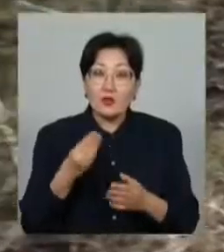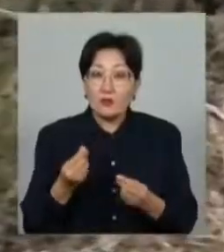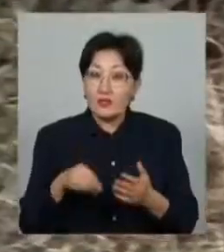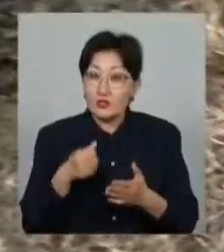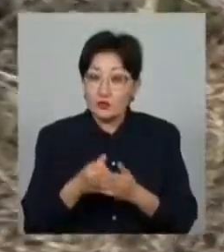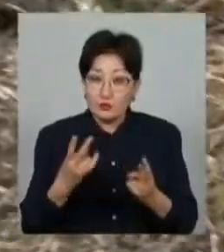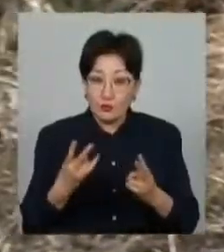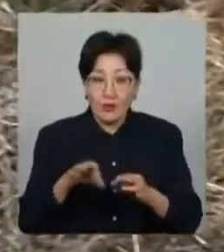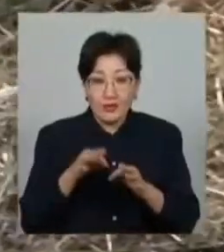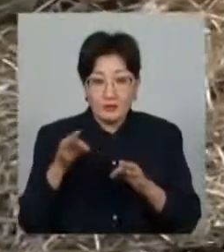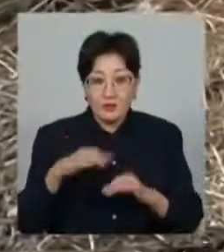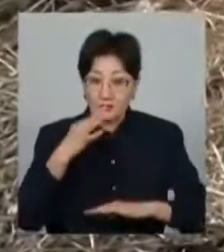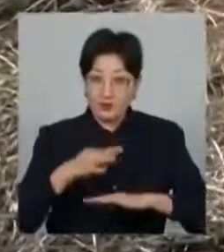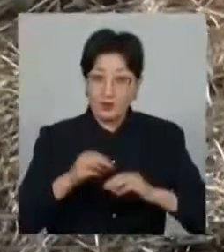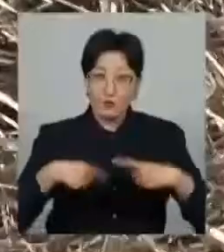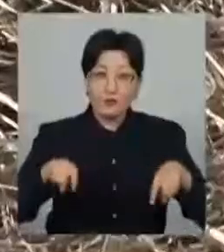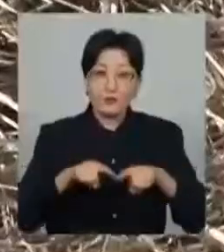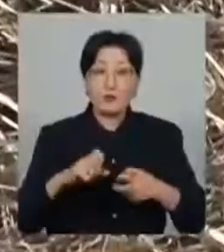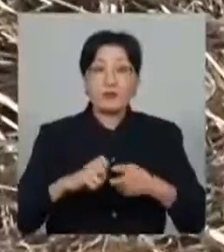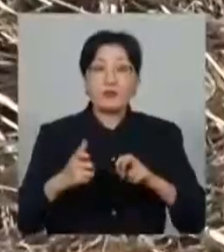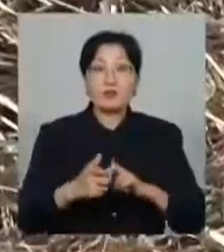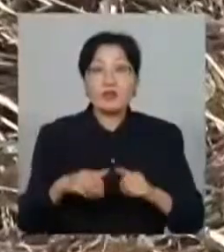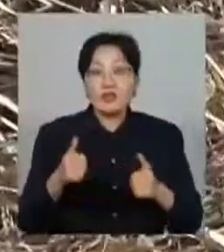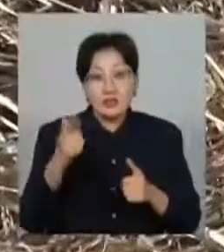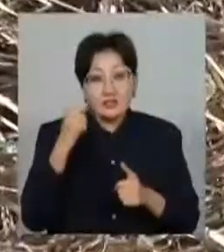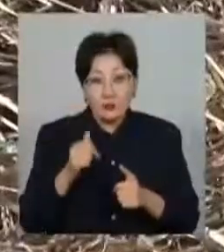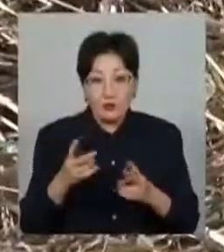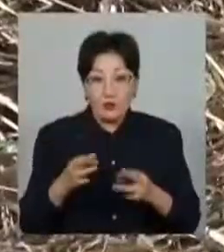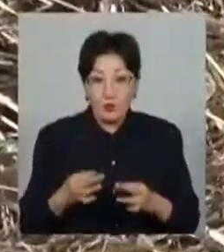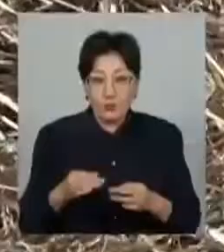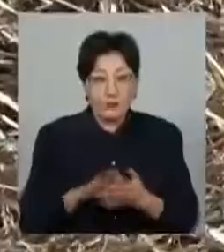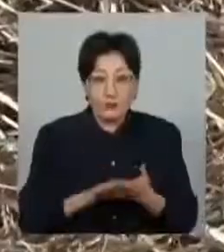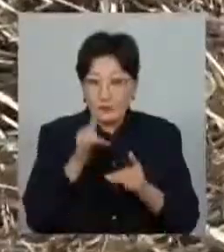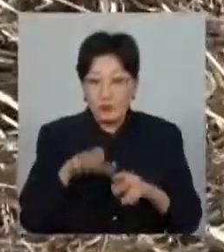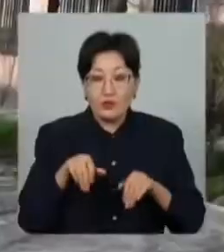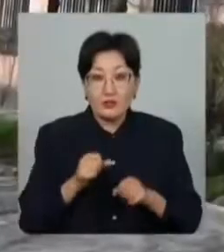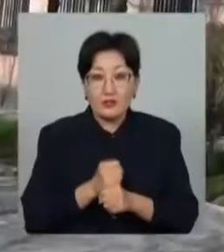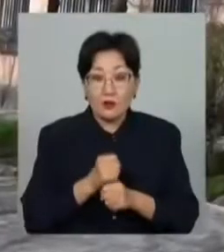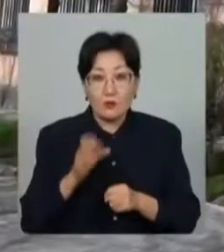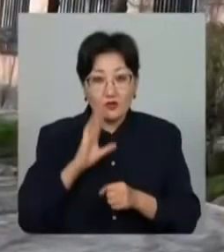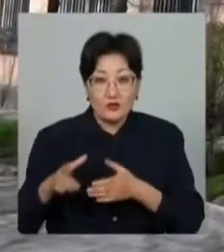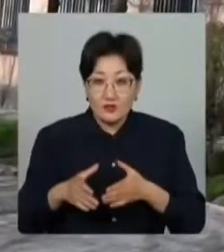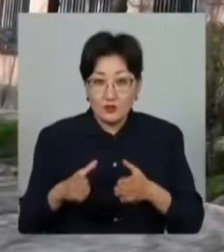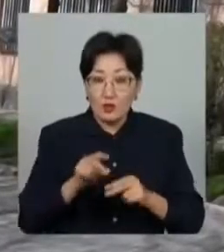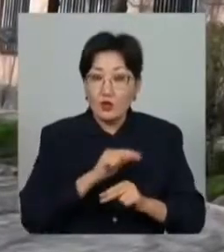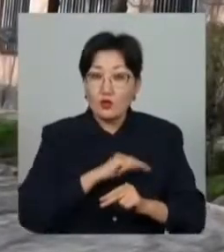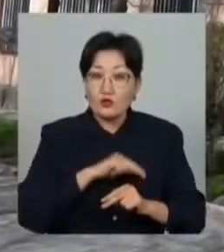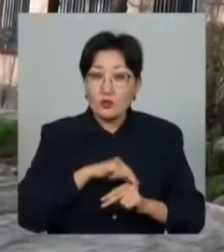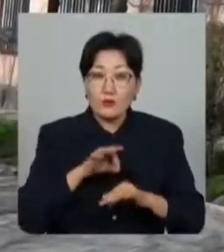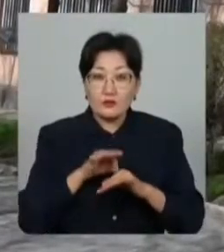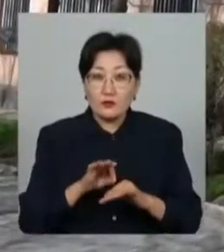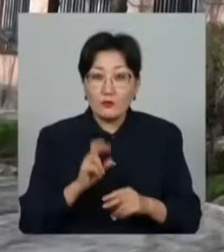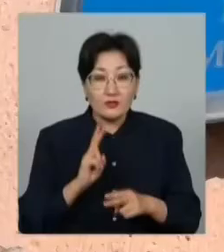болмақ. Ал облыстағы жауапты орган проблемамен жақсы таныс, бірақ амал жоқ, өйткені су арналарында жөндеу жұмыстары